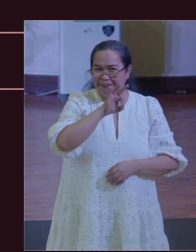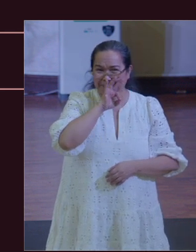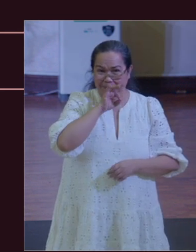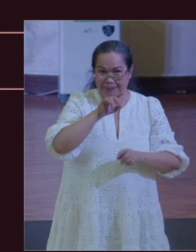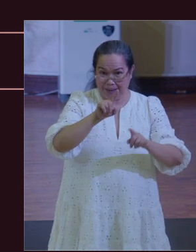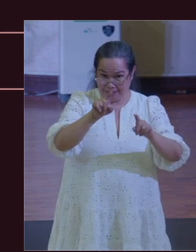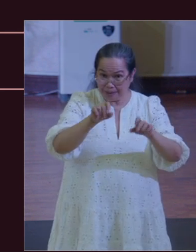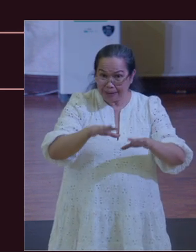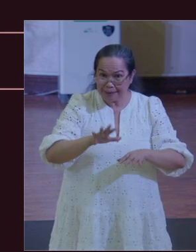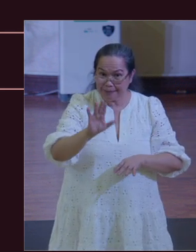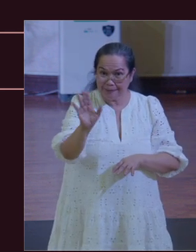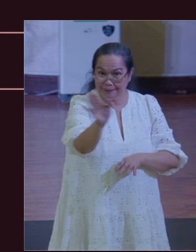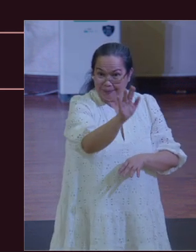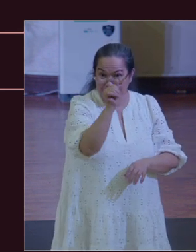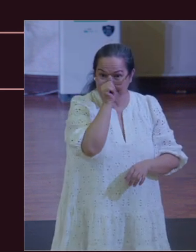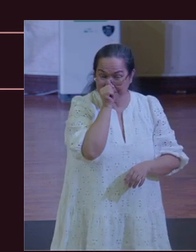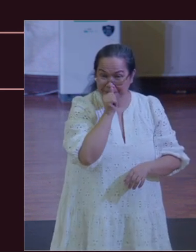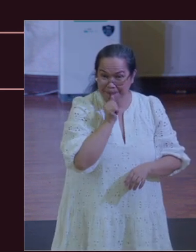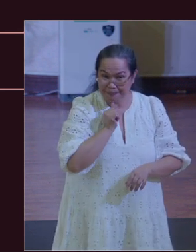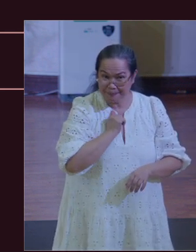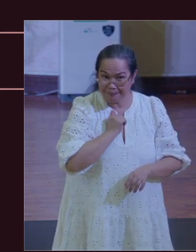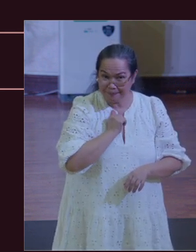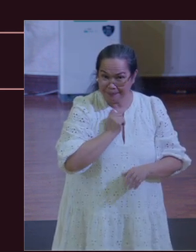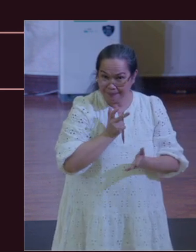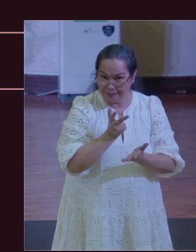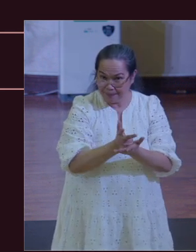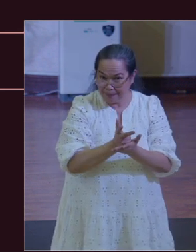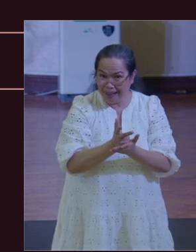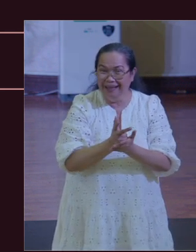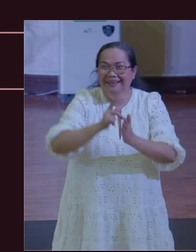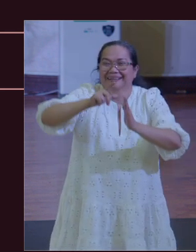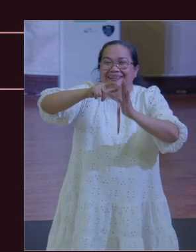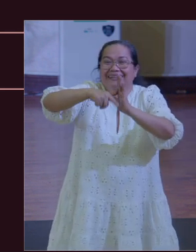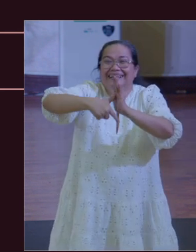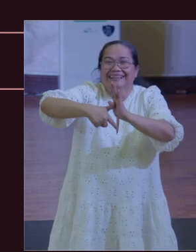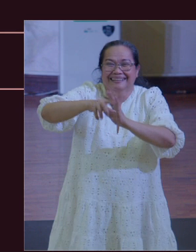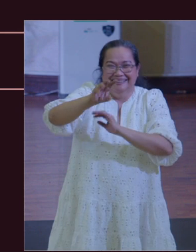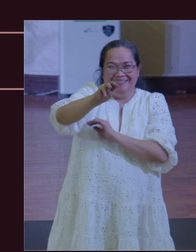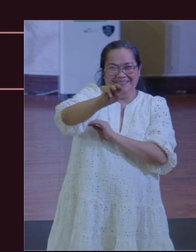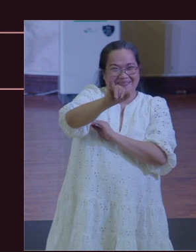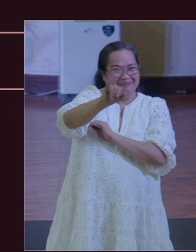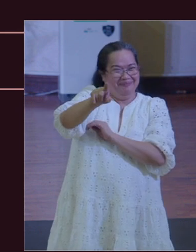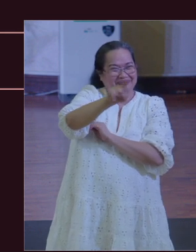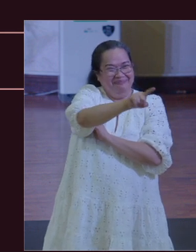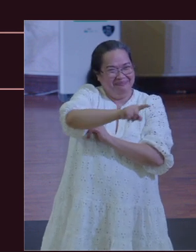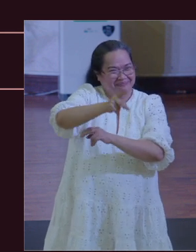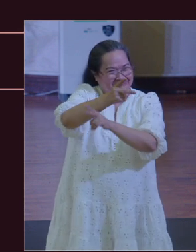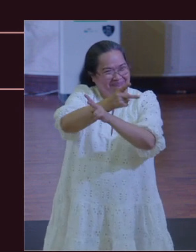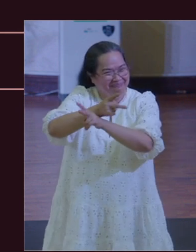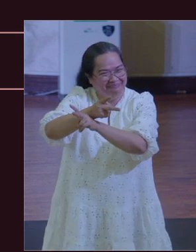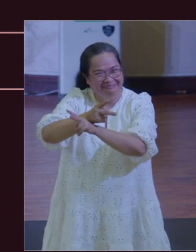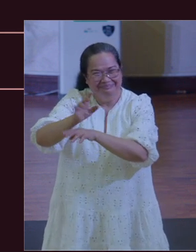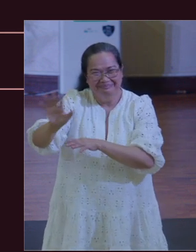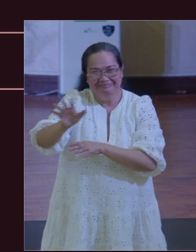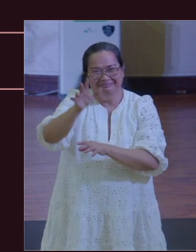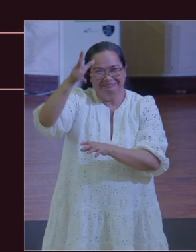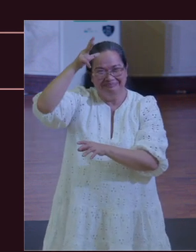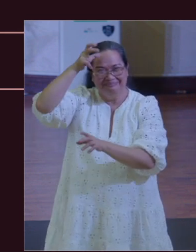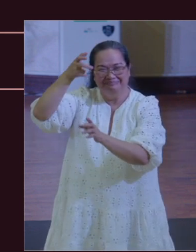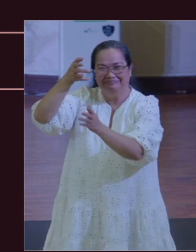masusubok. Ingat po kayo sa parking mamaya sa mall, ha? Mukhang tatarget kayo.